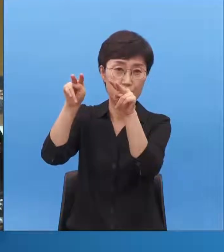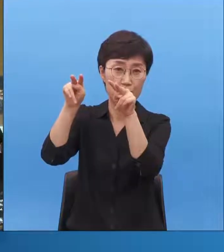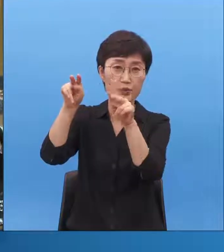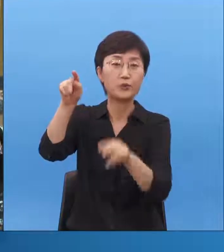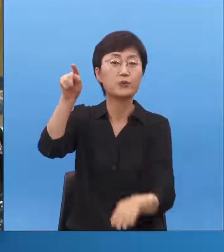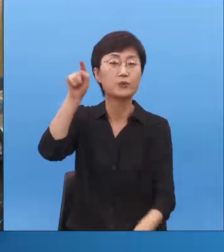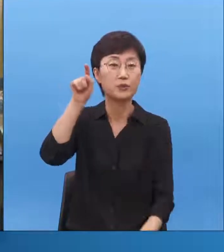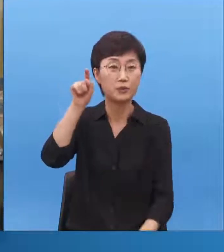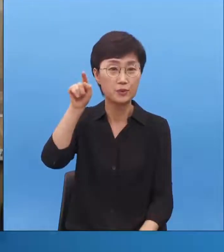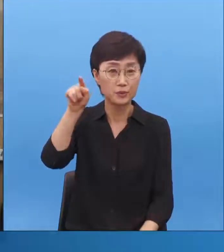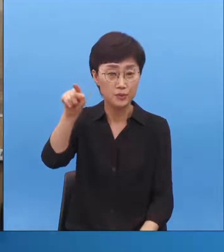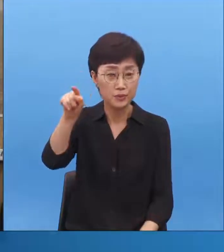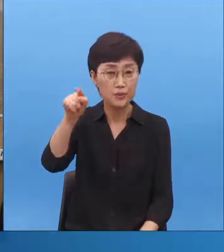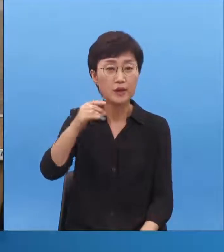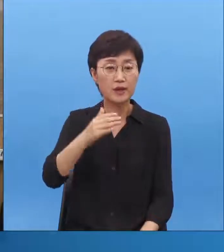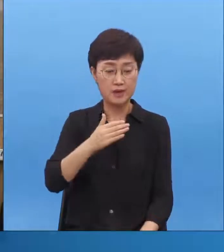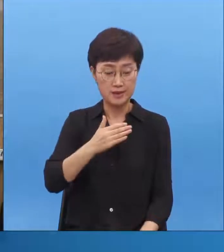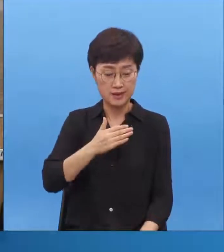보리로다.